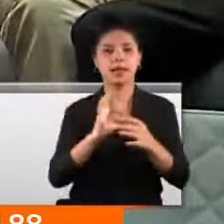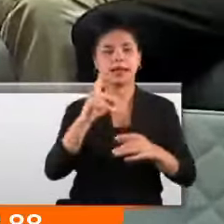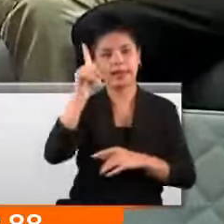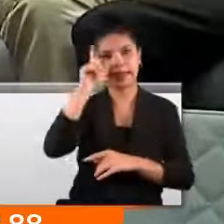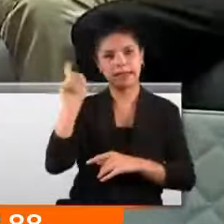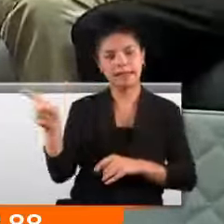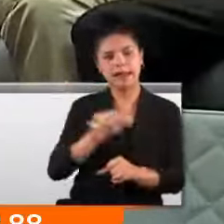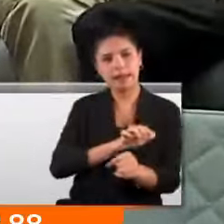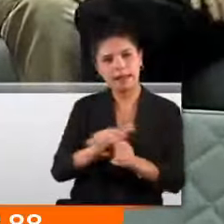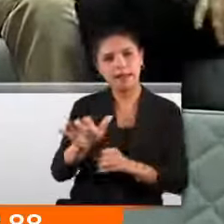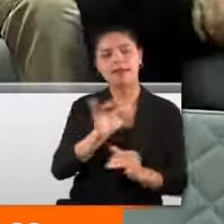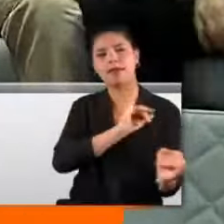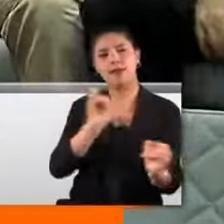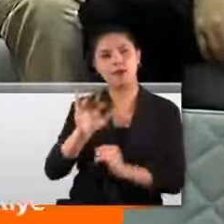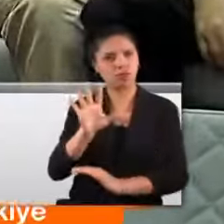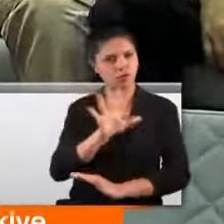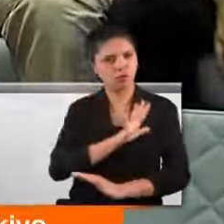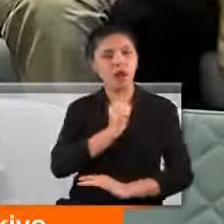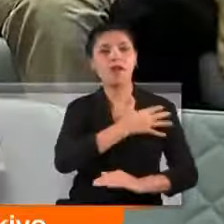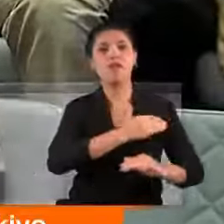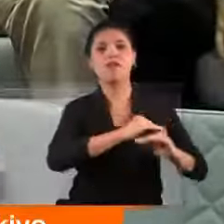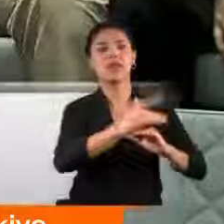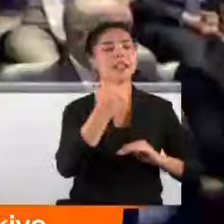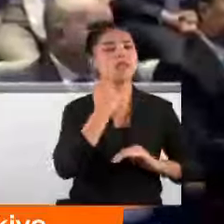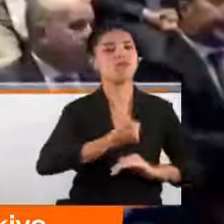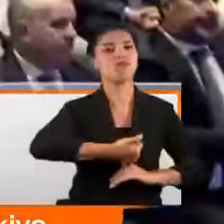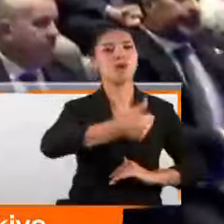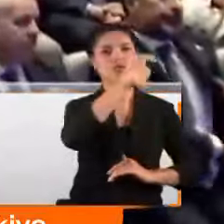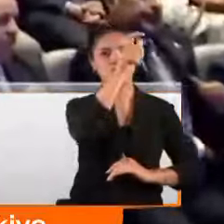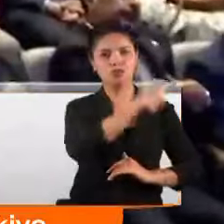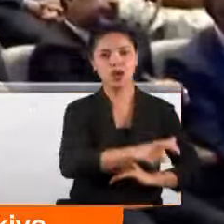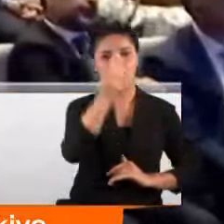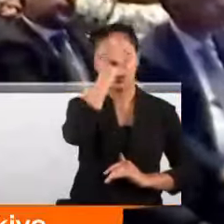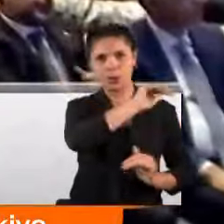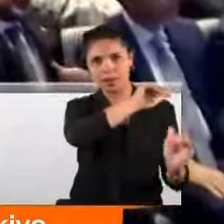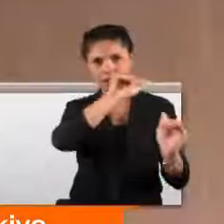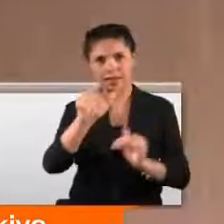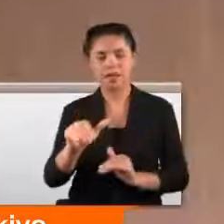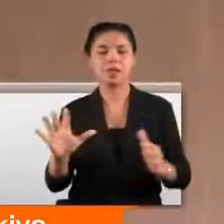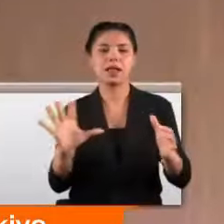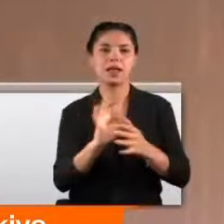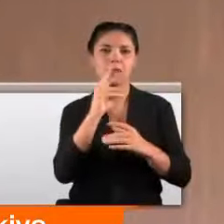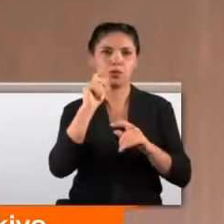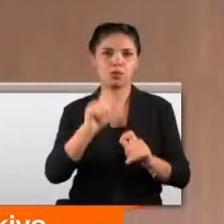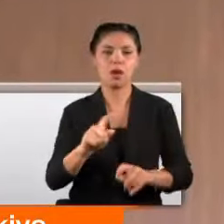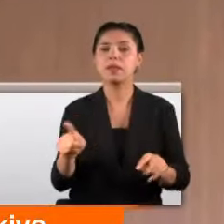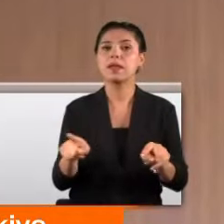İsrail'in katliamlarını eleştirirken Filistin Devlet Başkanı Mahmut Abbas'ın Türkiye ziyaretine de değindi.